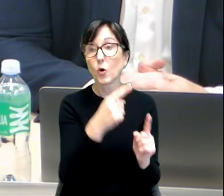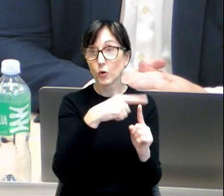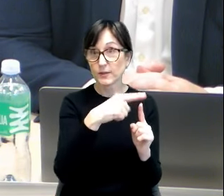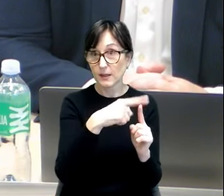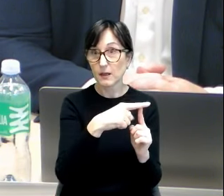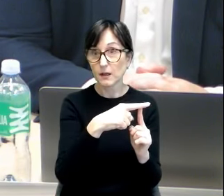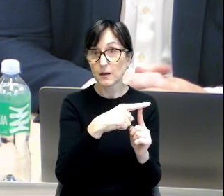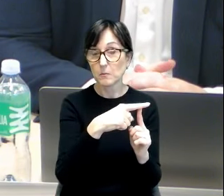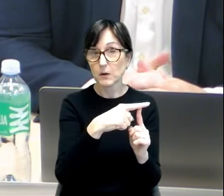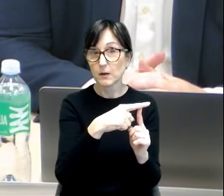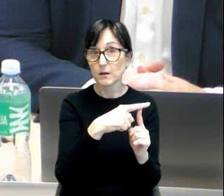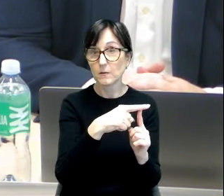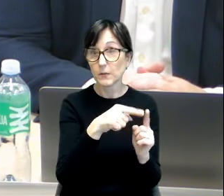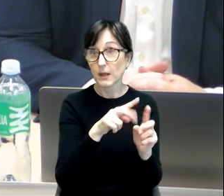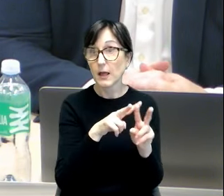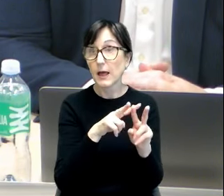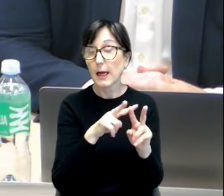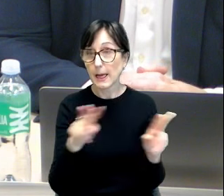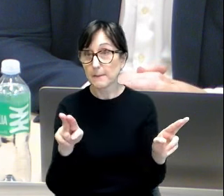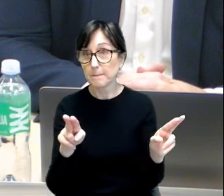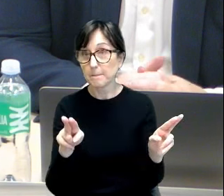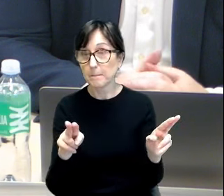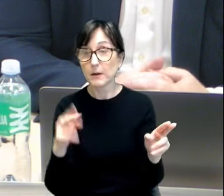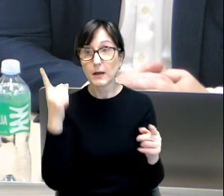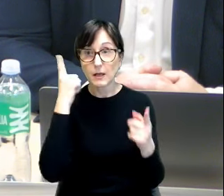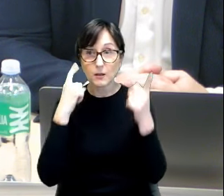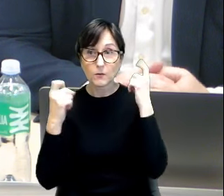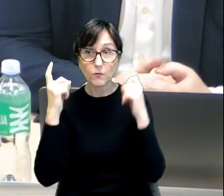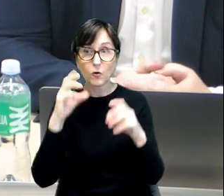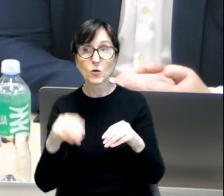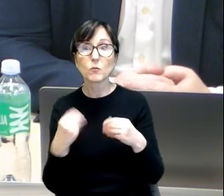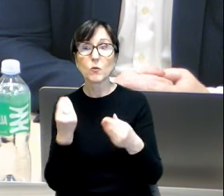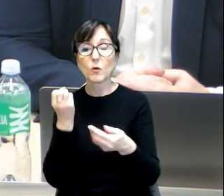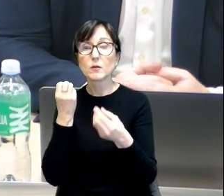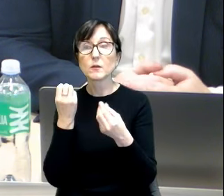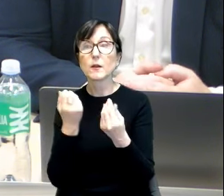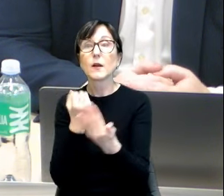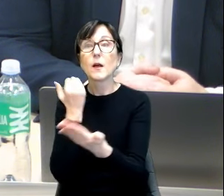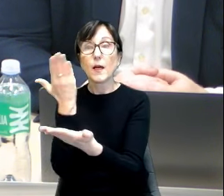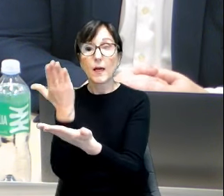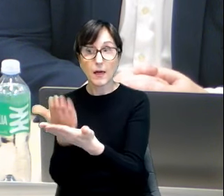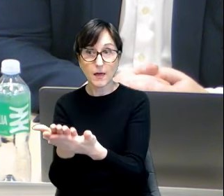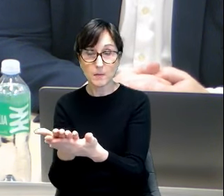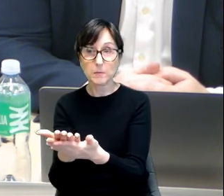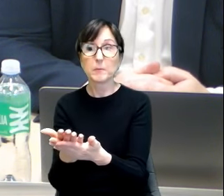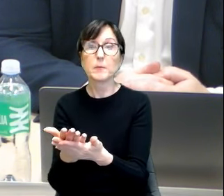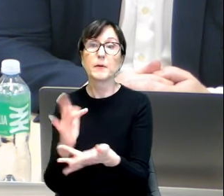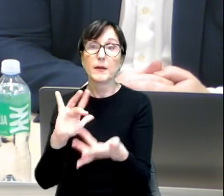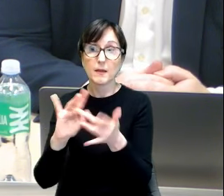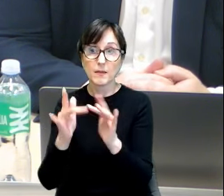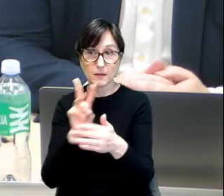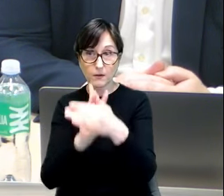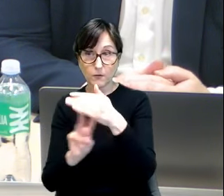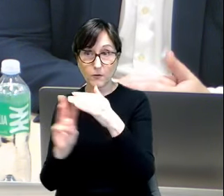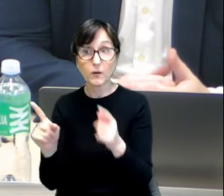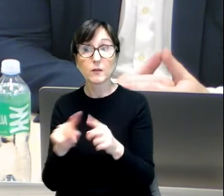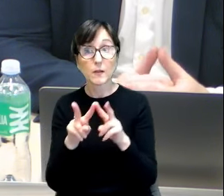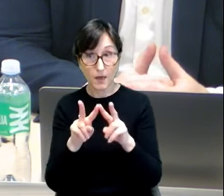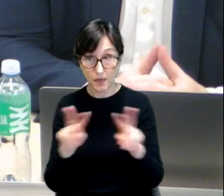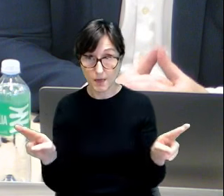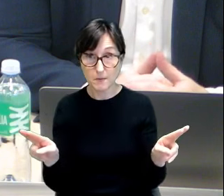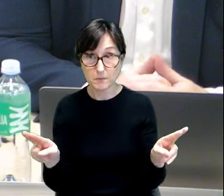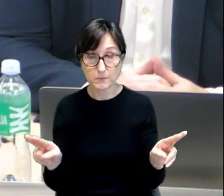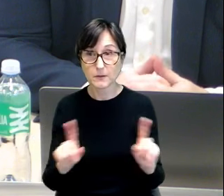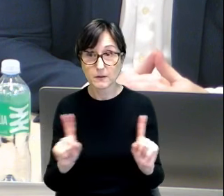būti tapatu pateiktos informacijos internetiniam puslapy miesto tai čia galbūt iš to ir ir